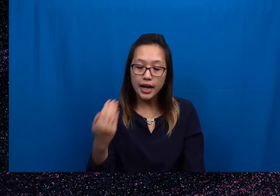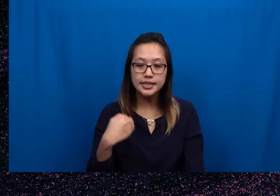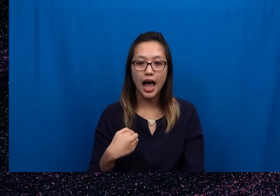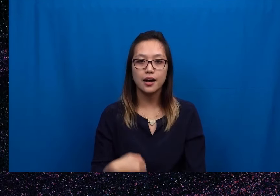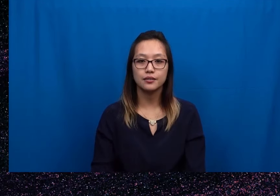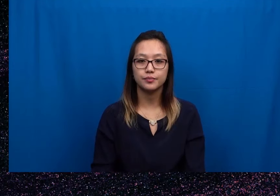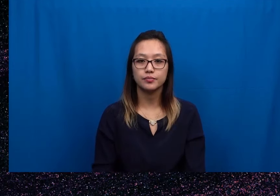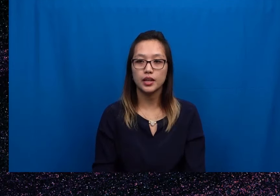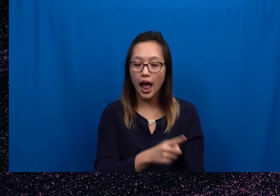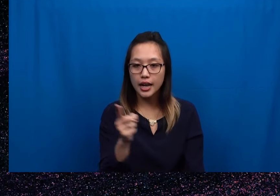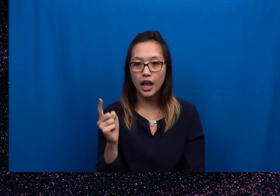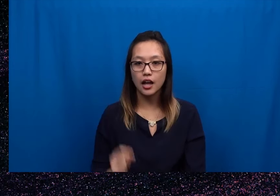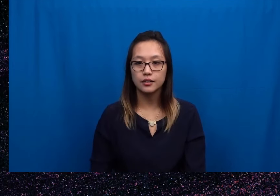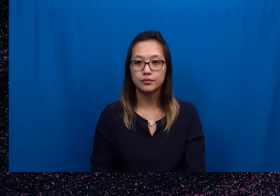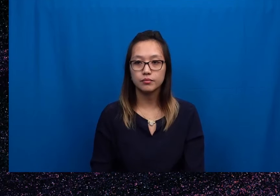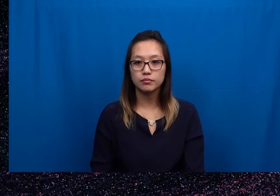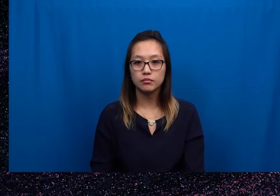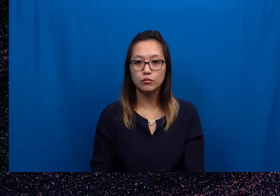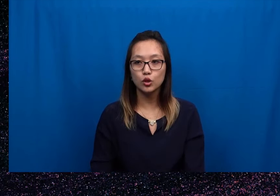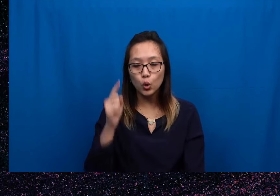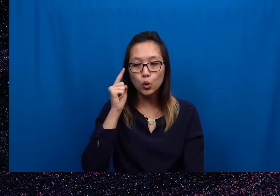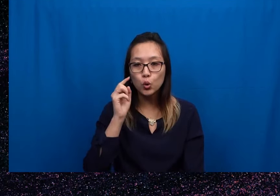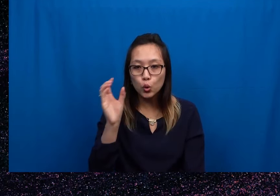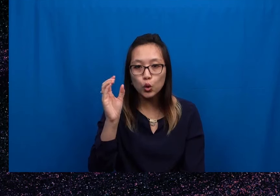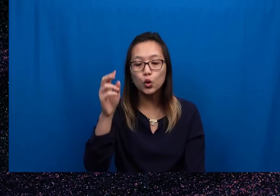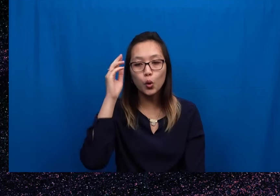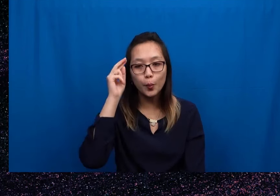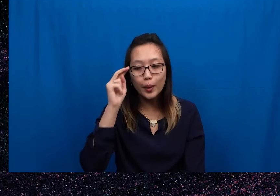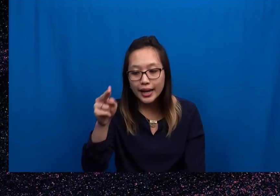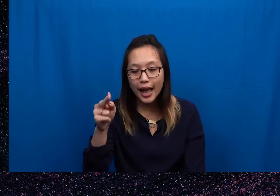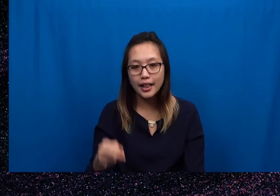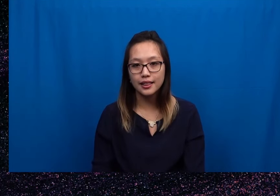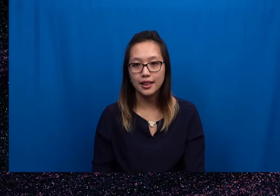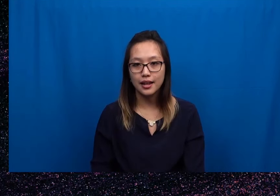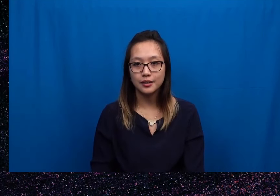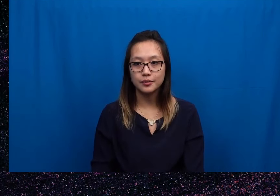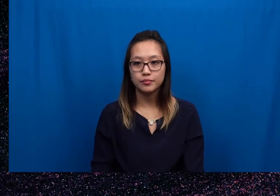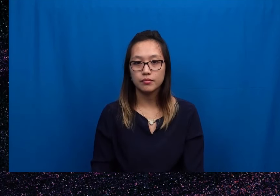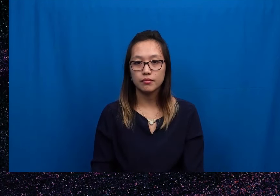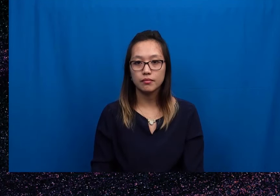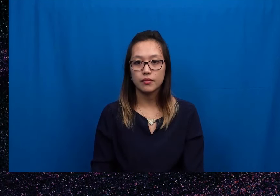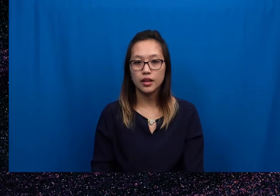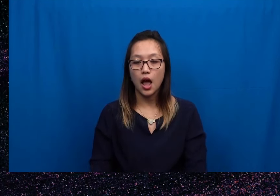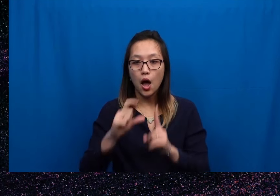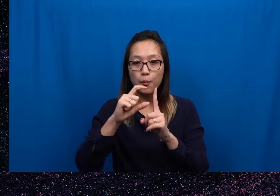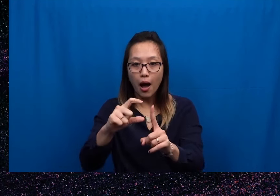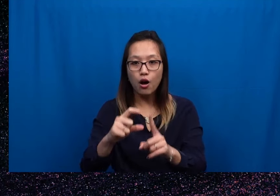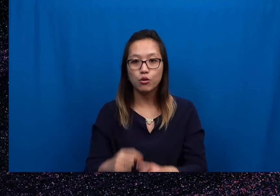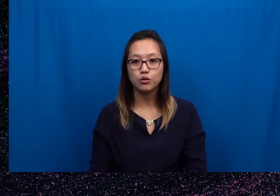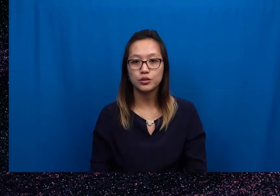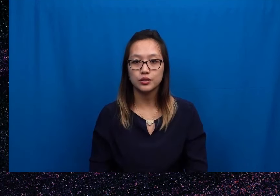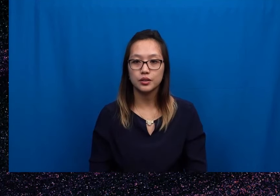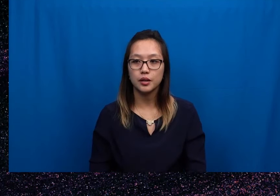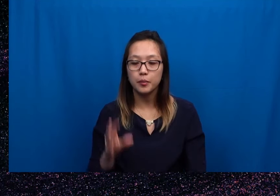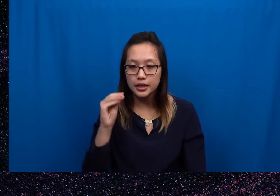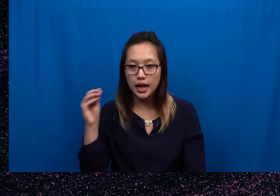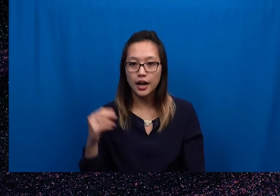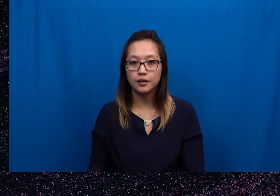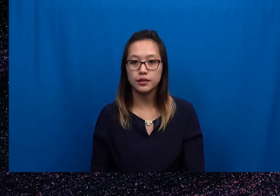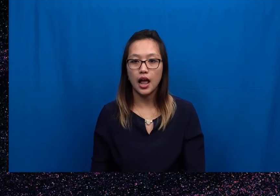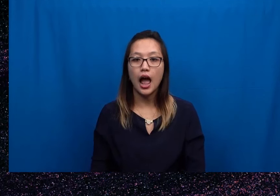dimanapun saudara berada, untuk kita melihat apa yang dikatakan oleh Rasul Paulus di dalam Filipi pasal 3